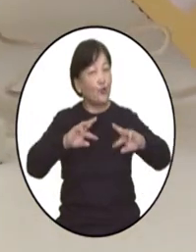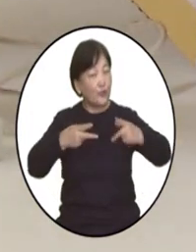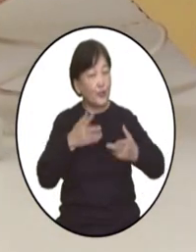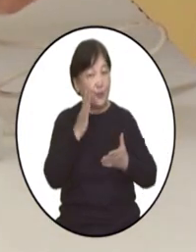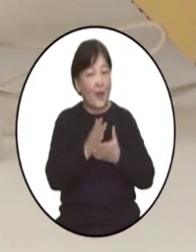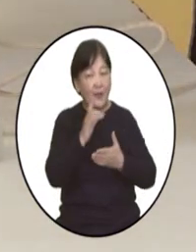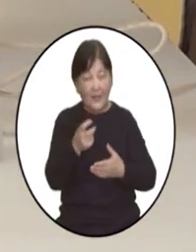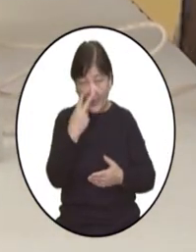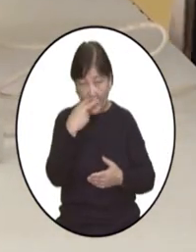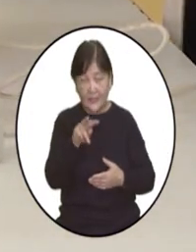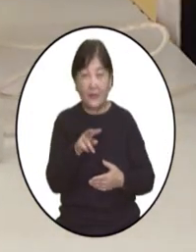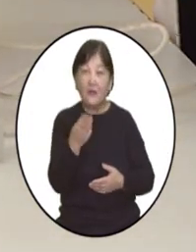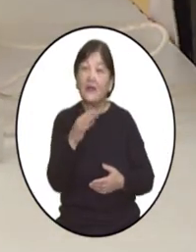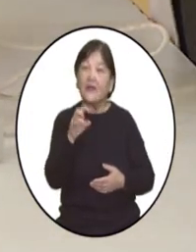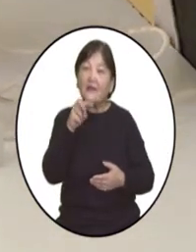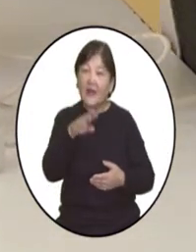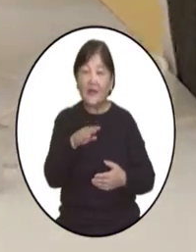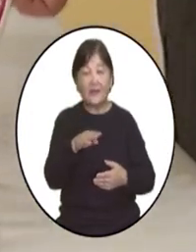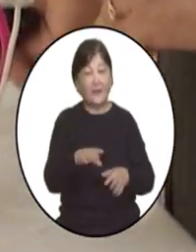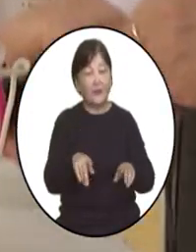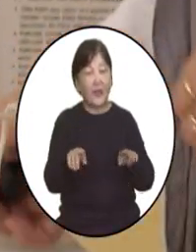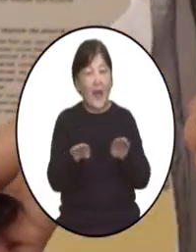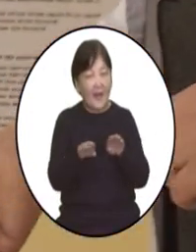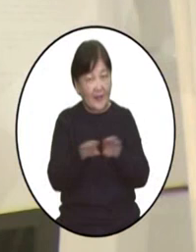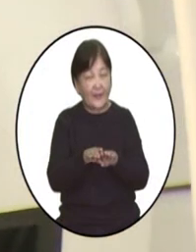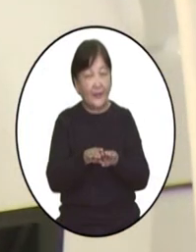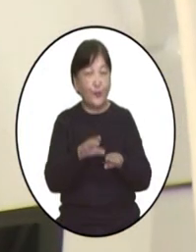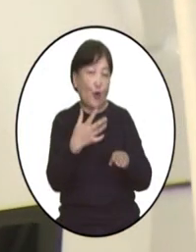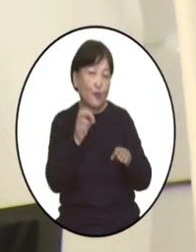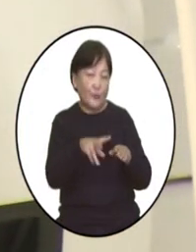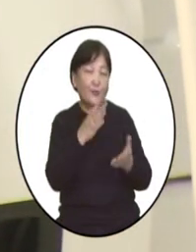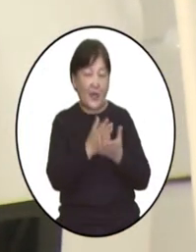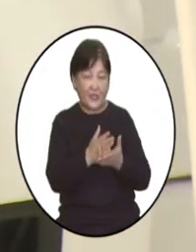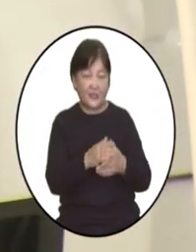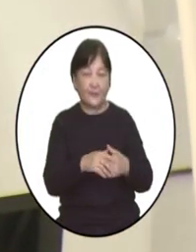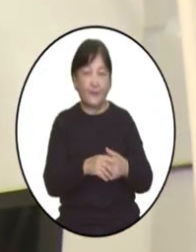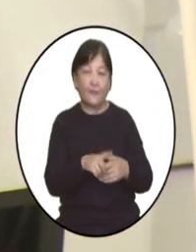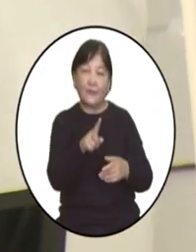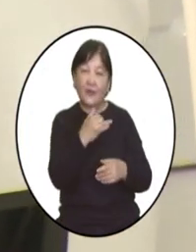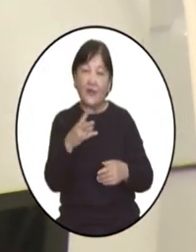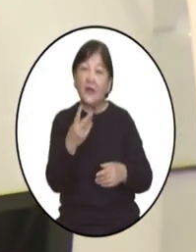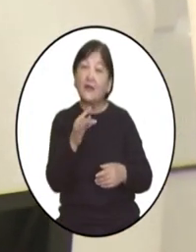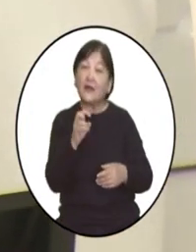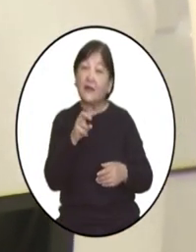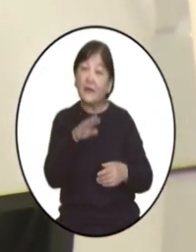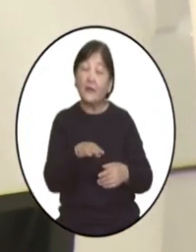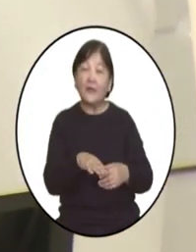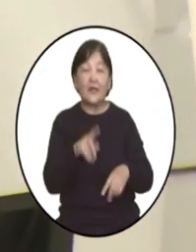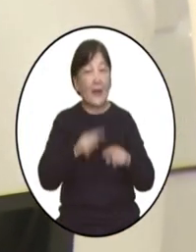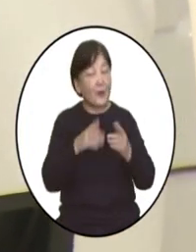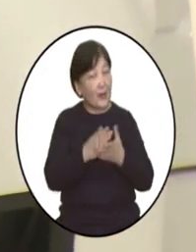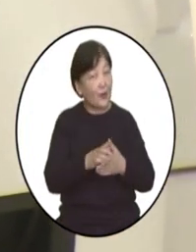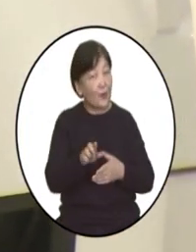нь даралтын тогтмол ойлгож агаад хийн даралтыг тогтмол байлгачаад бүлүүр